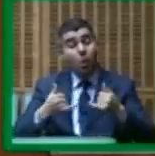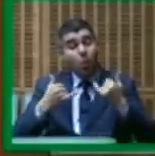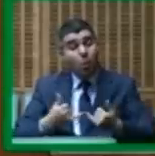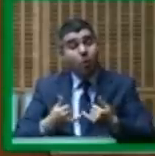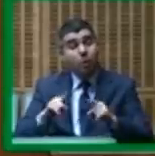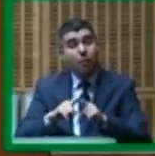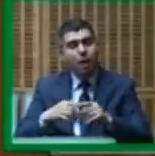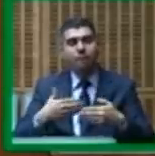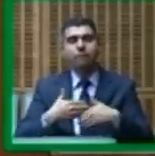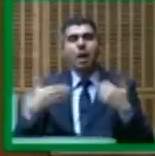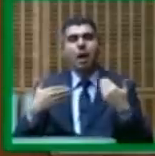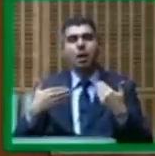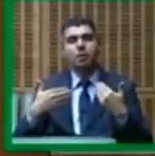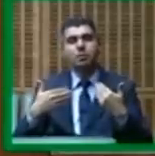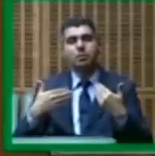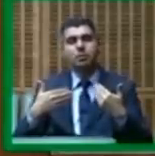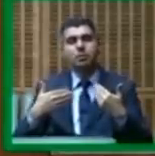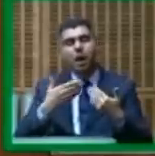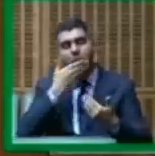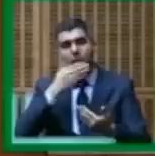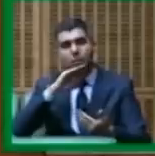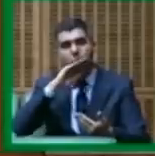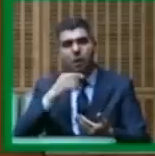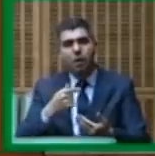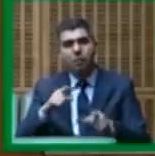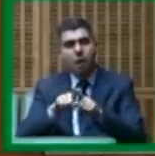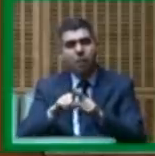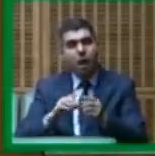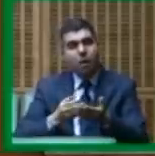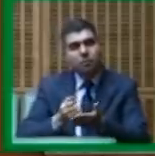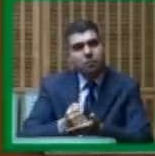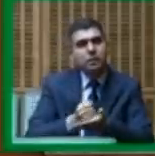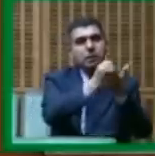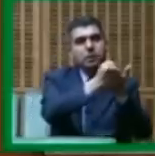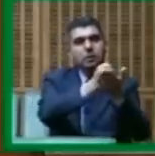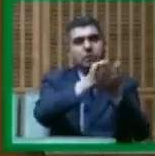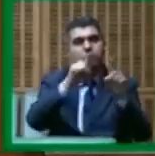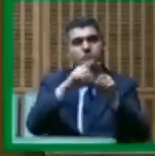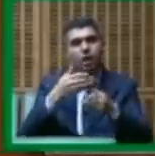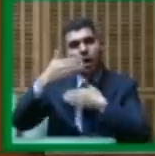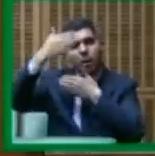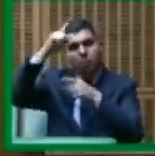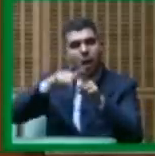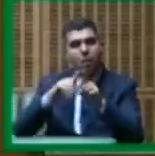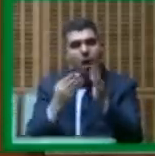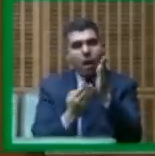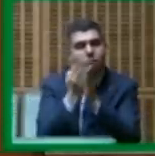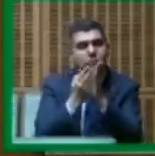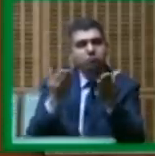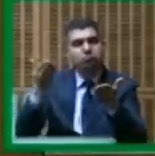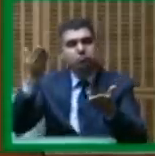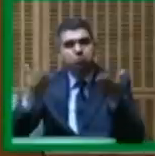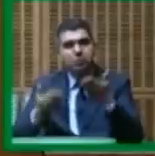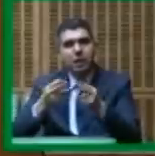نعتزو أنه الحمد لله كندفعوا بلادنا في اتجاه التحكم في التوازنات الماكرو